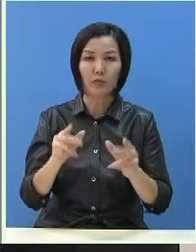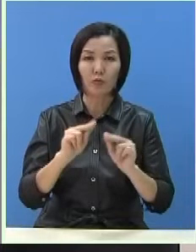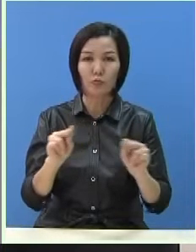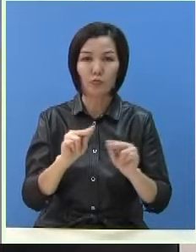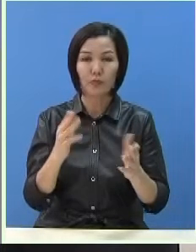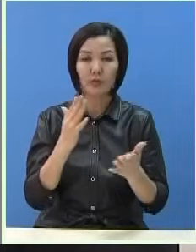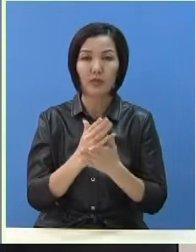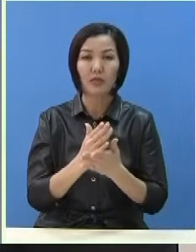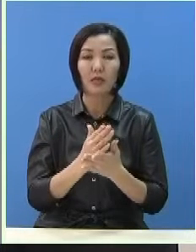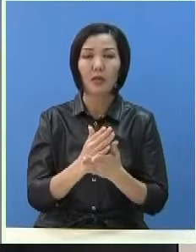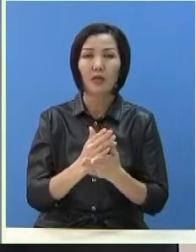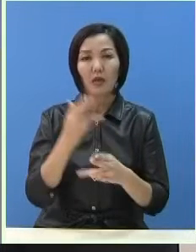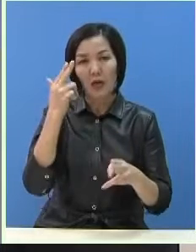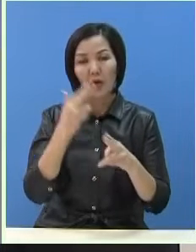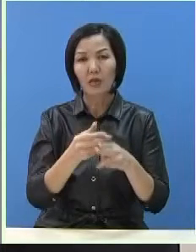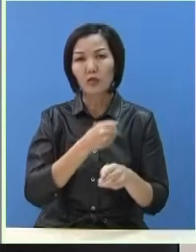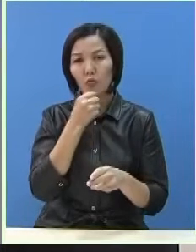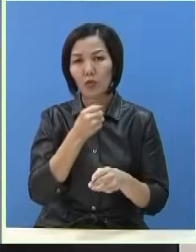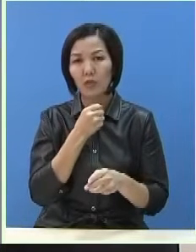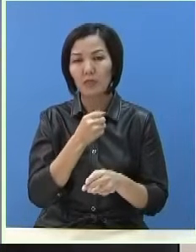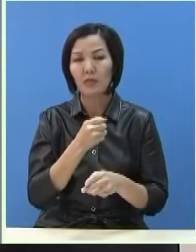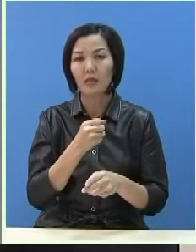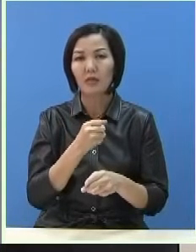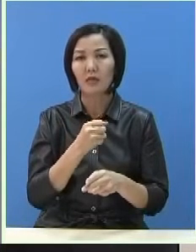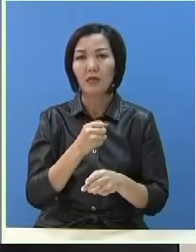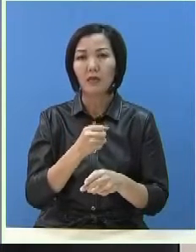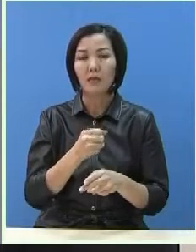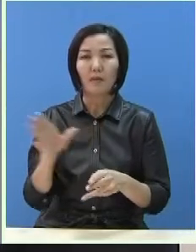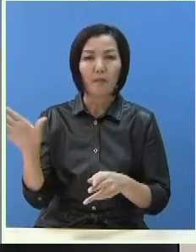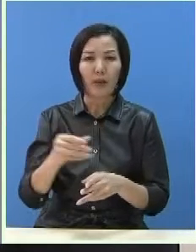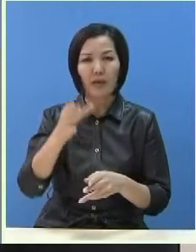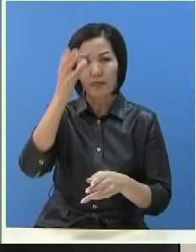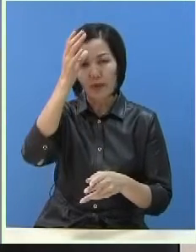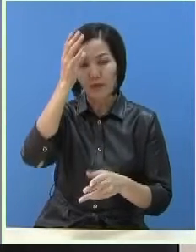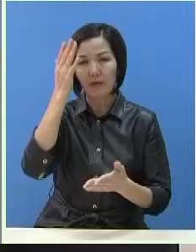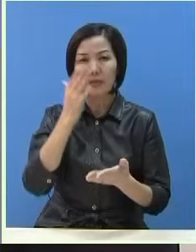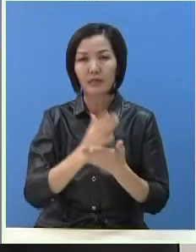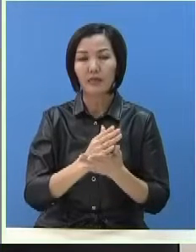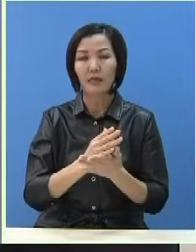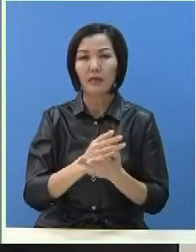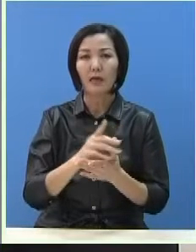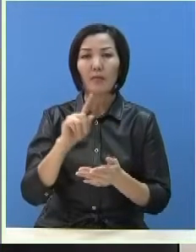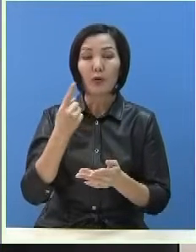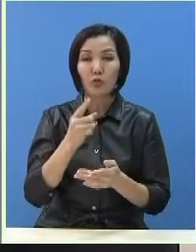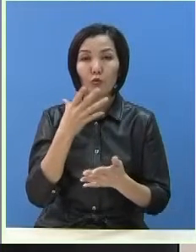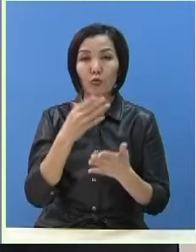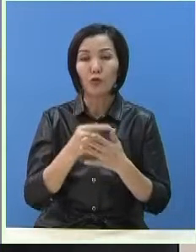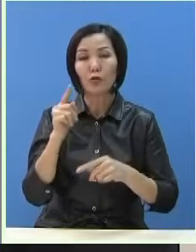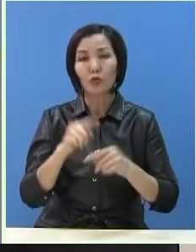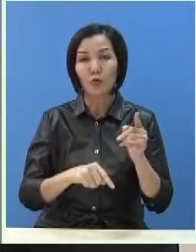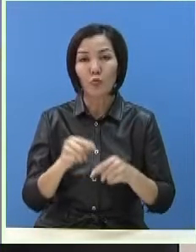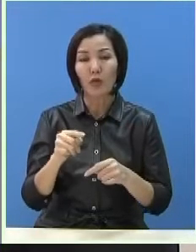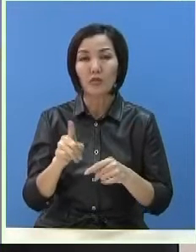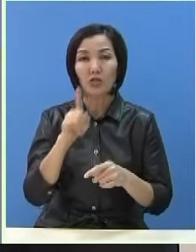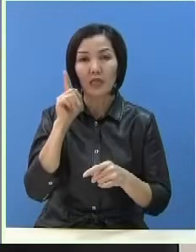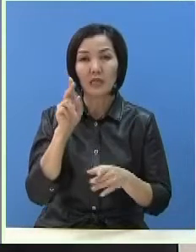Сонда келгеніңіз мен айттым, аға үлкен жасқа келдіңіз, енді бар біліміңізді, барыңызды неге өзіңіздің туған жеріңізге,